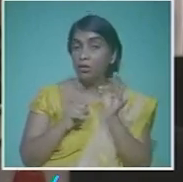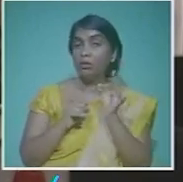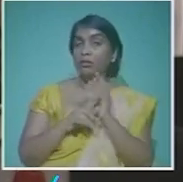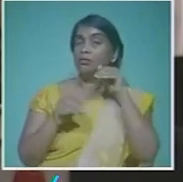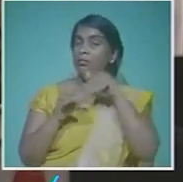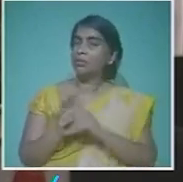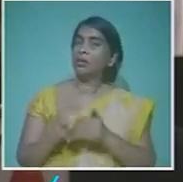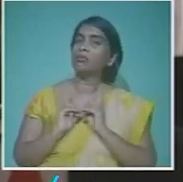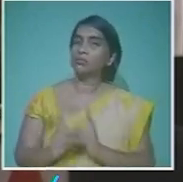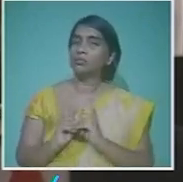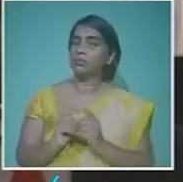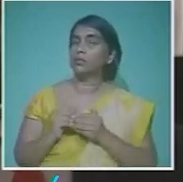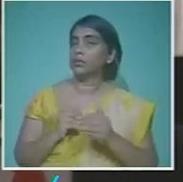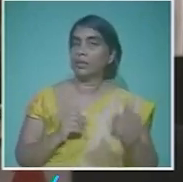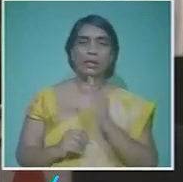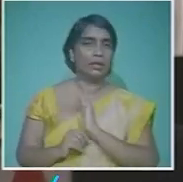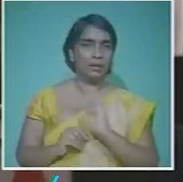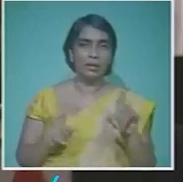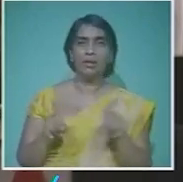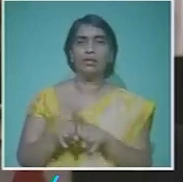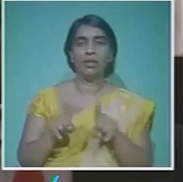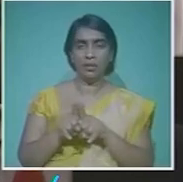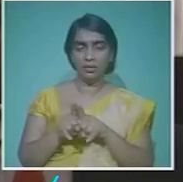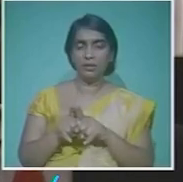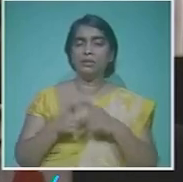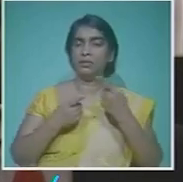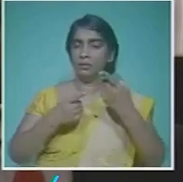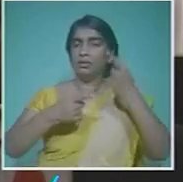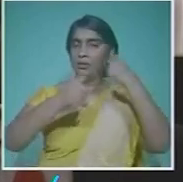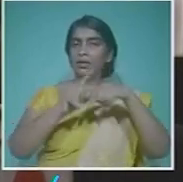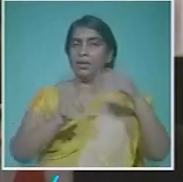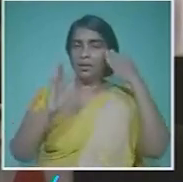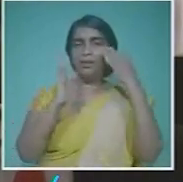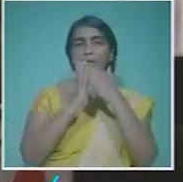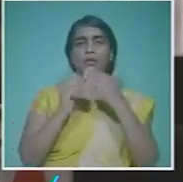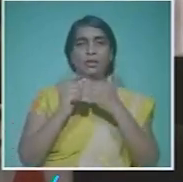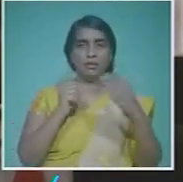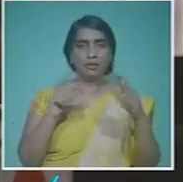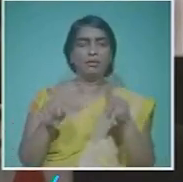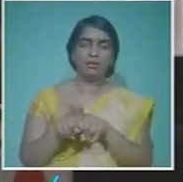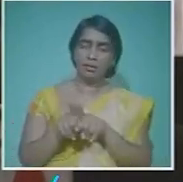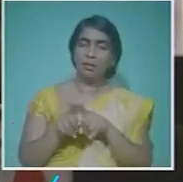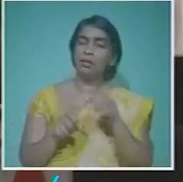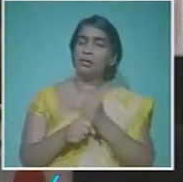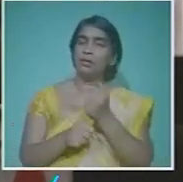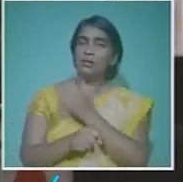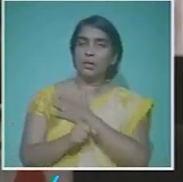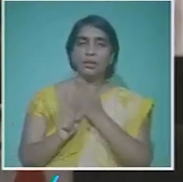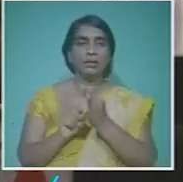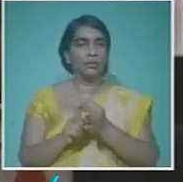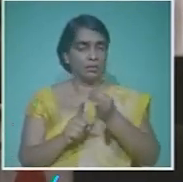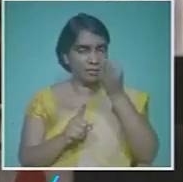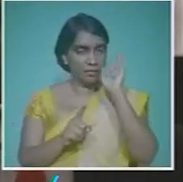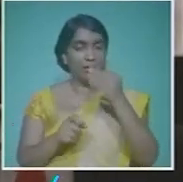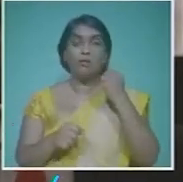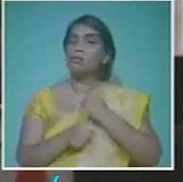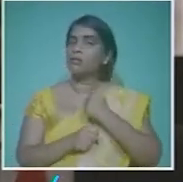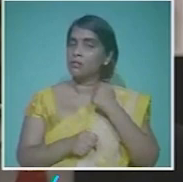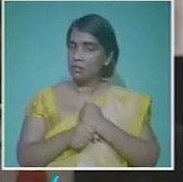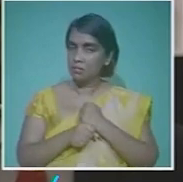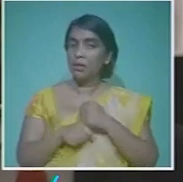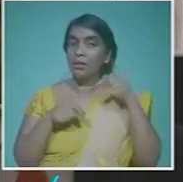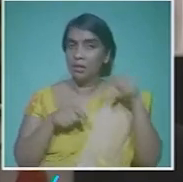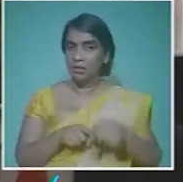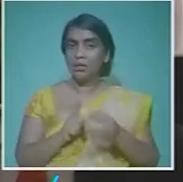දරිද්‍රතාවයේ සදාකාලිකව රැඳී ඉන්නේ නෙවෙයි අවසාන තප්පර 30 ගරු සභාපතිතුමනි ගෝඨාභය ජනාධිපතිතුමාගේ ආණ්ඩුව